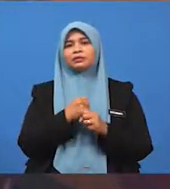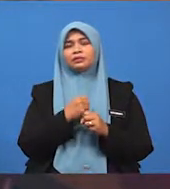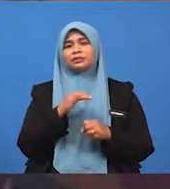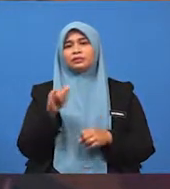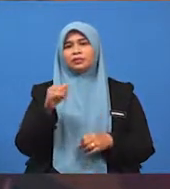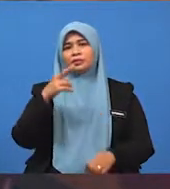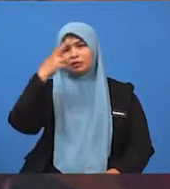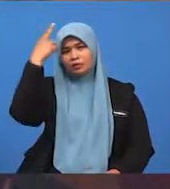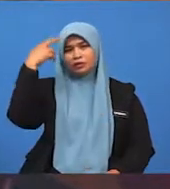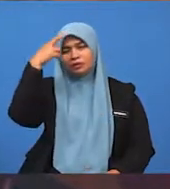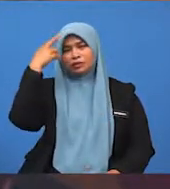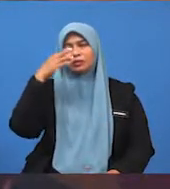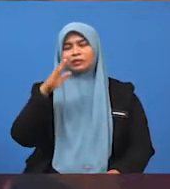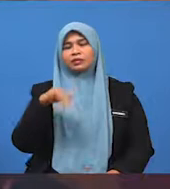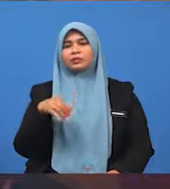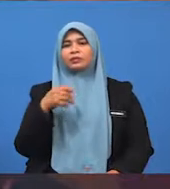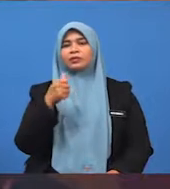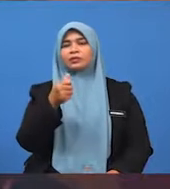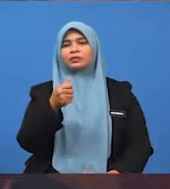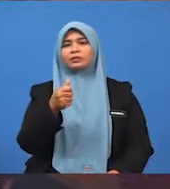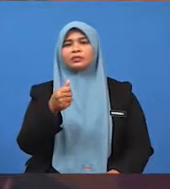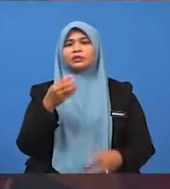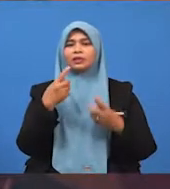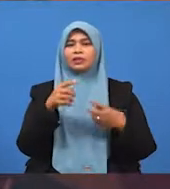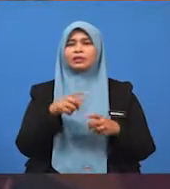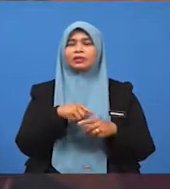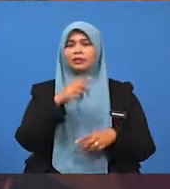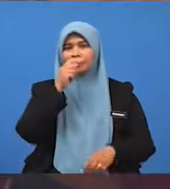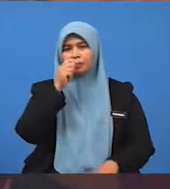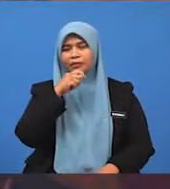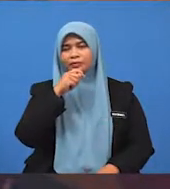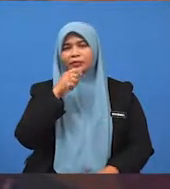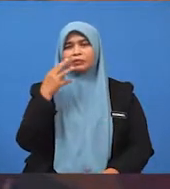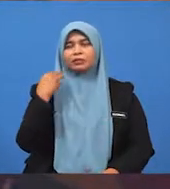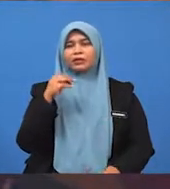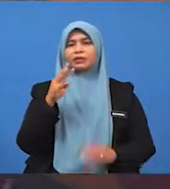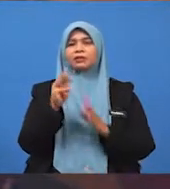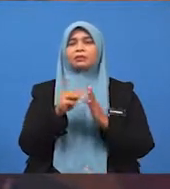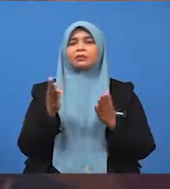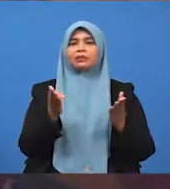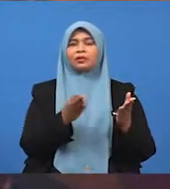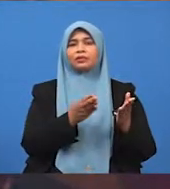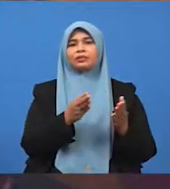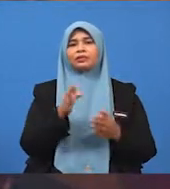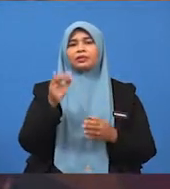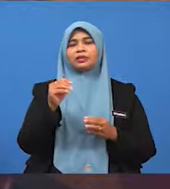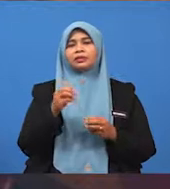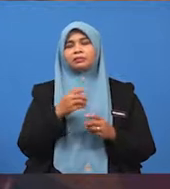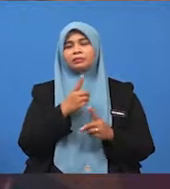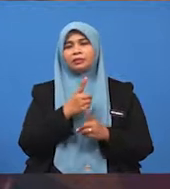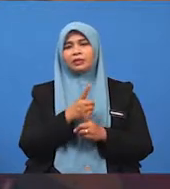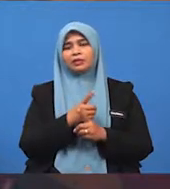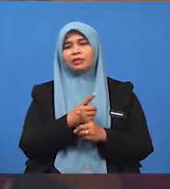secara bertahap, manusia akan lebih mudah untuk mengikutinya berbanding